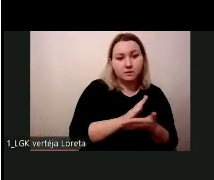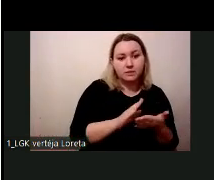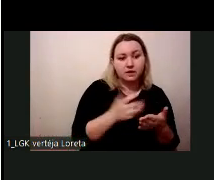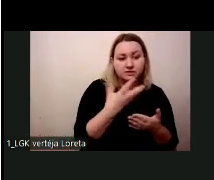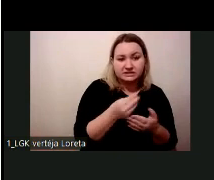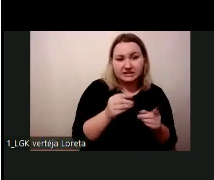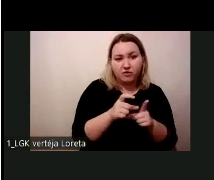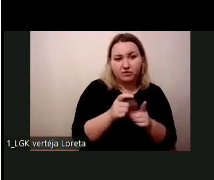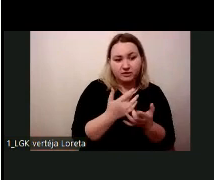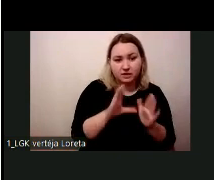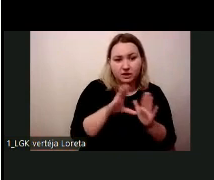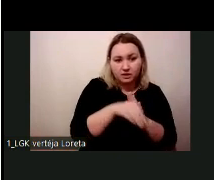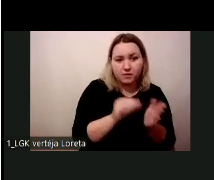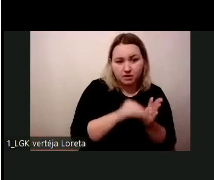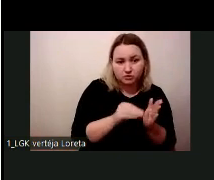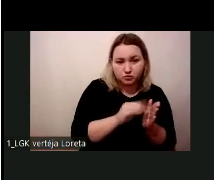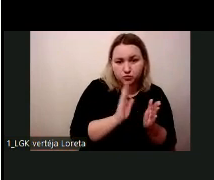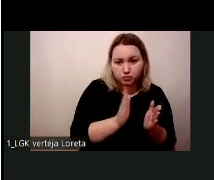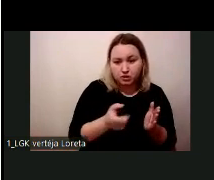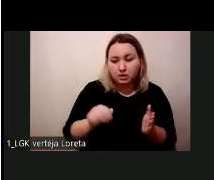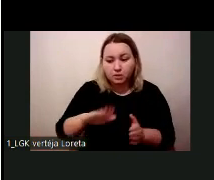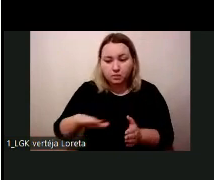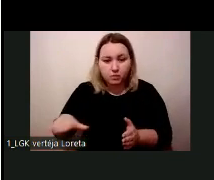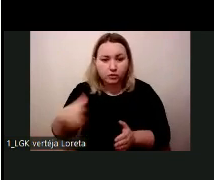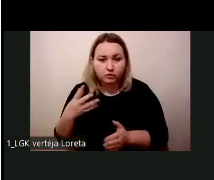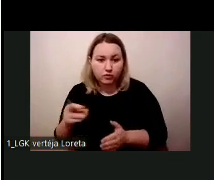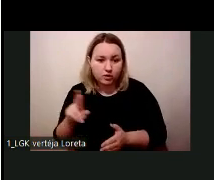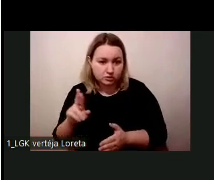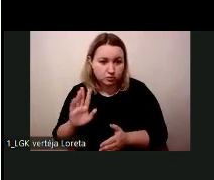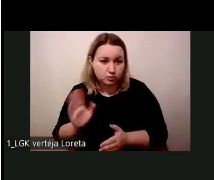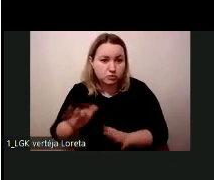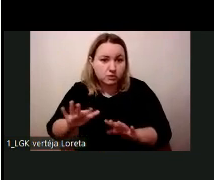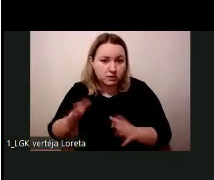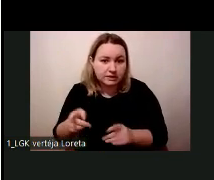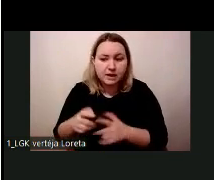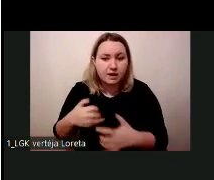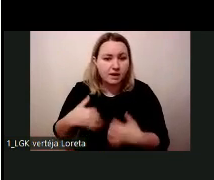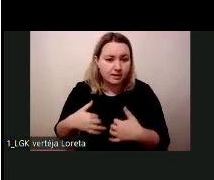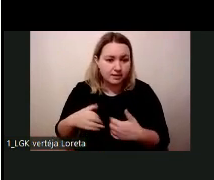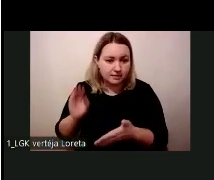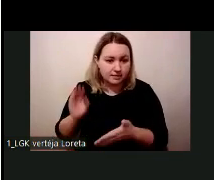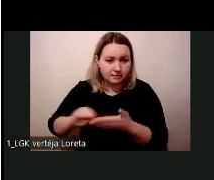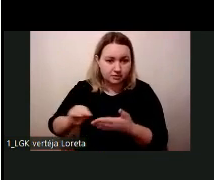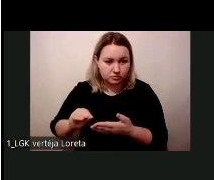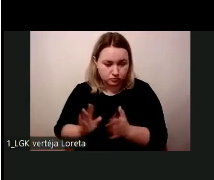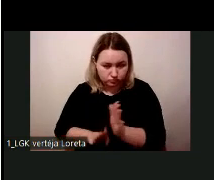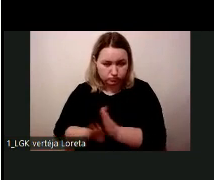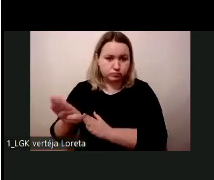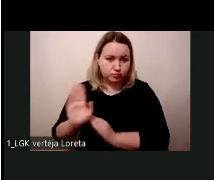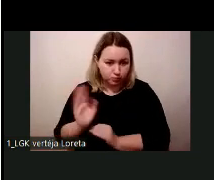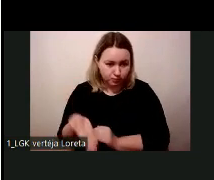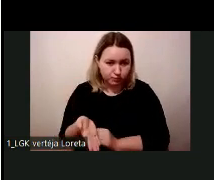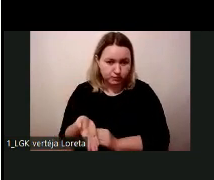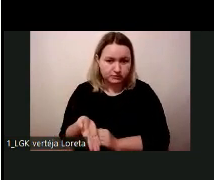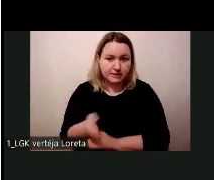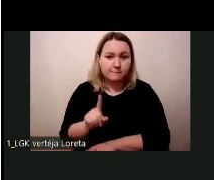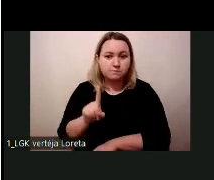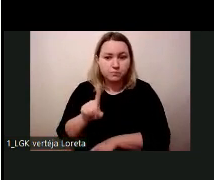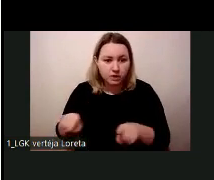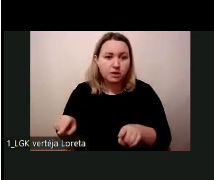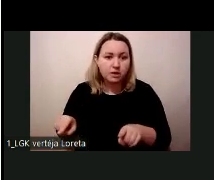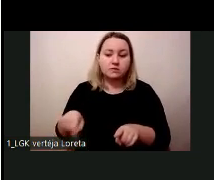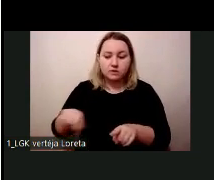dalykus. Ir mokinių rezultatai bus tie, kad jie padarytų greitą raštingumo pažangą, nes kiekvienas